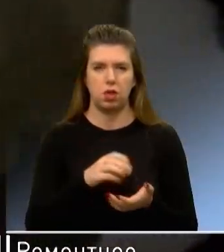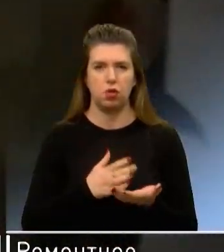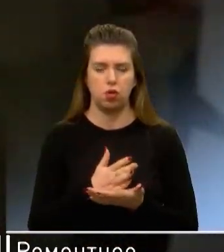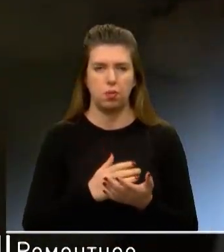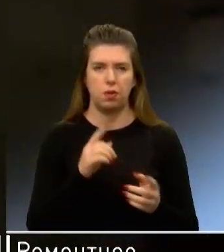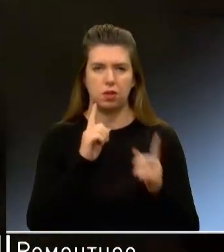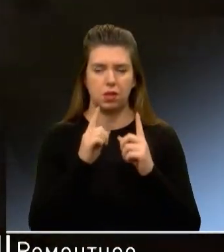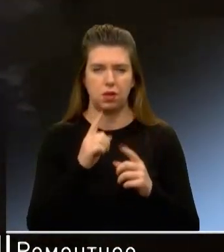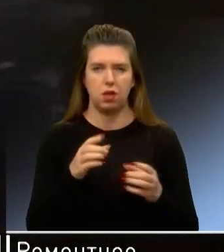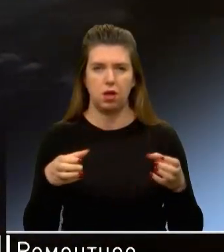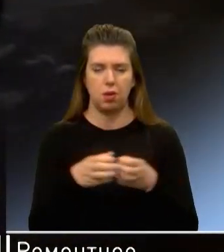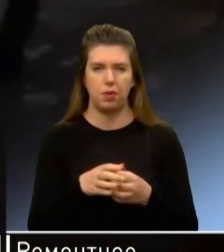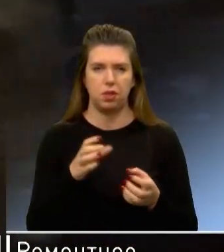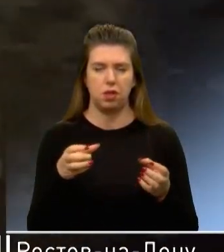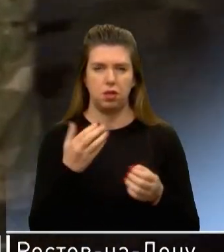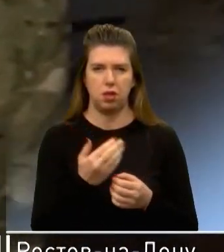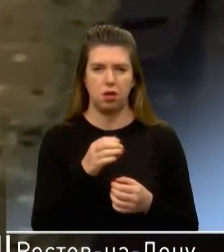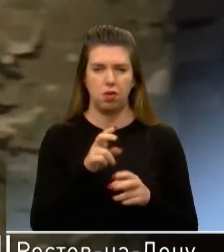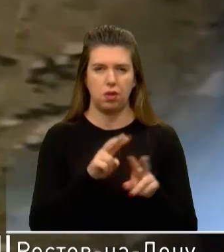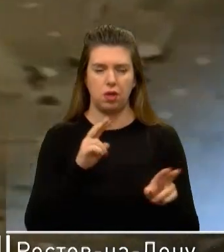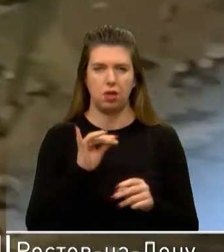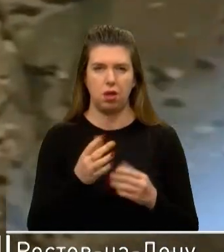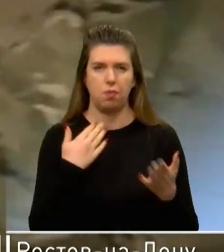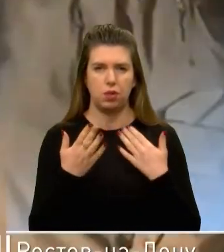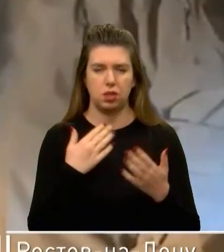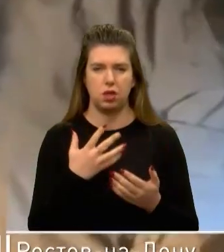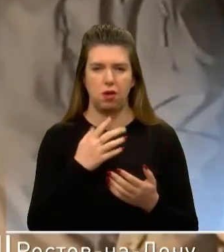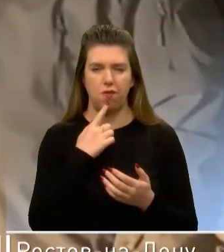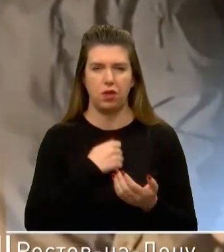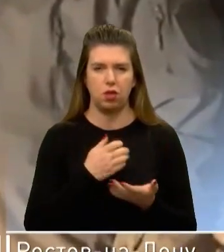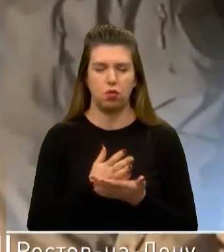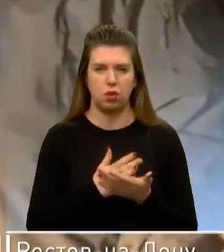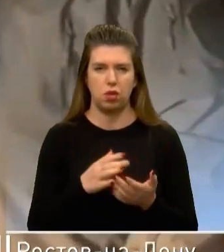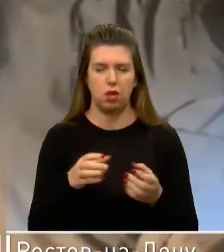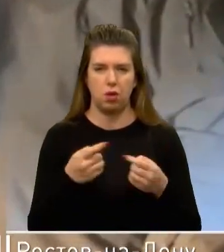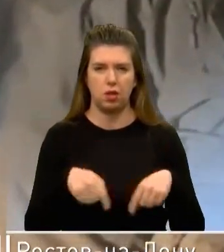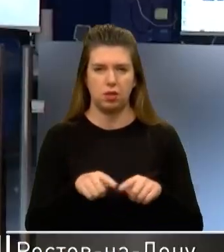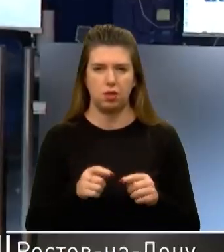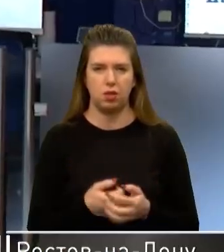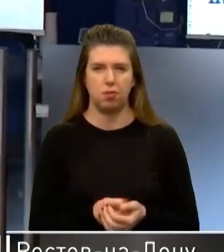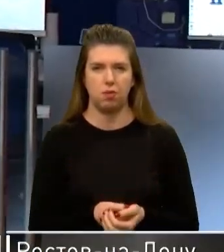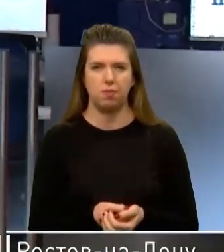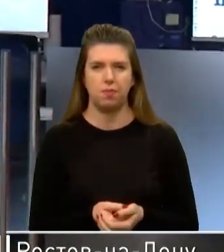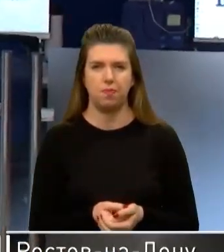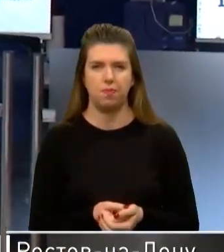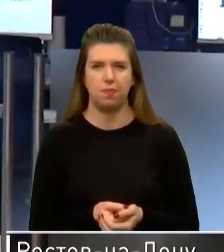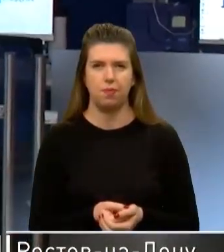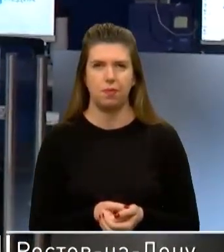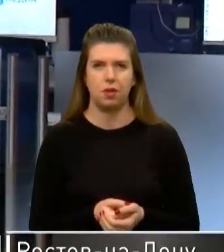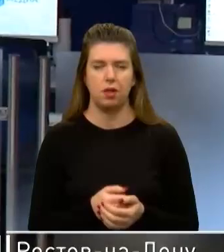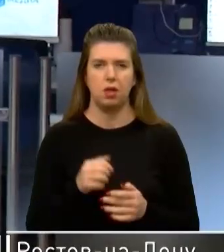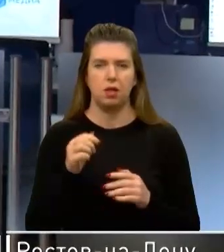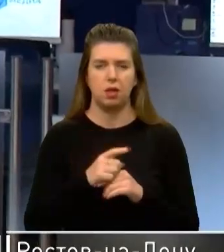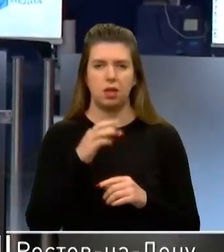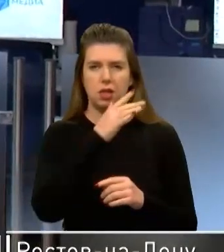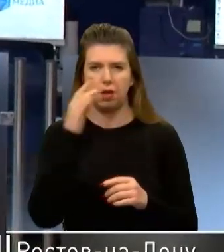поощрялась командным составом отрядов и Пообщался с военнослужащими подразделений А с неба